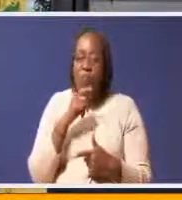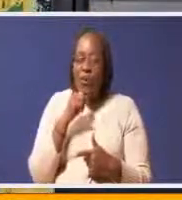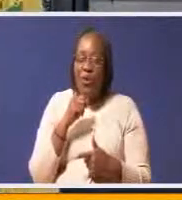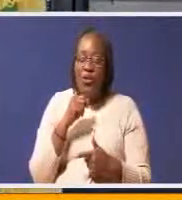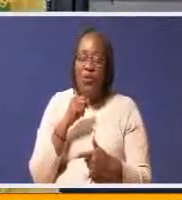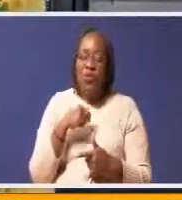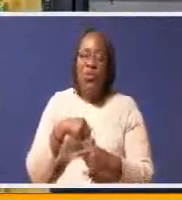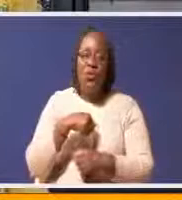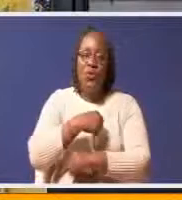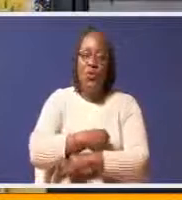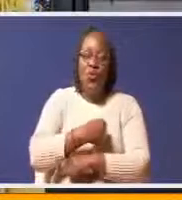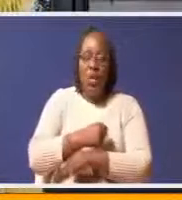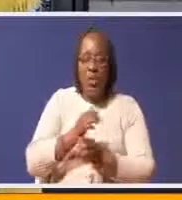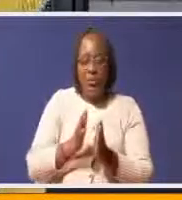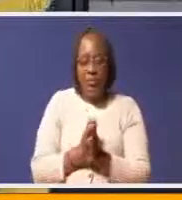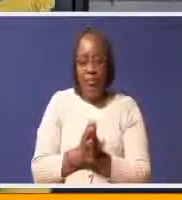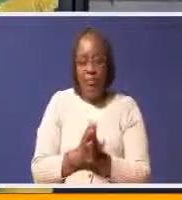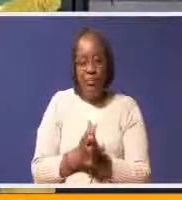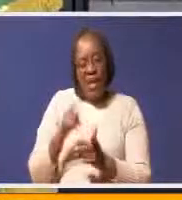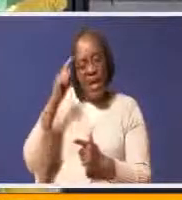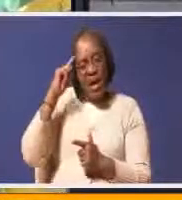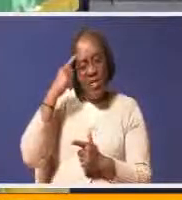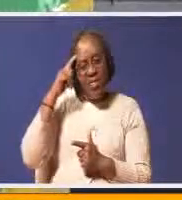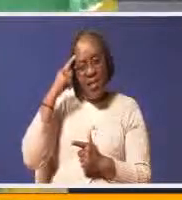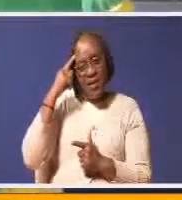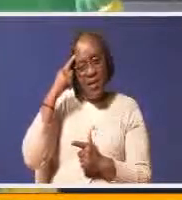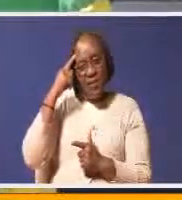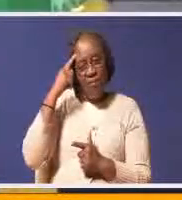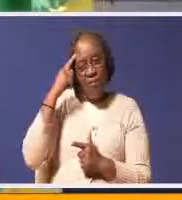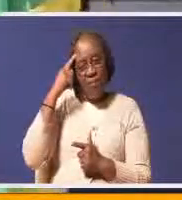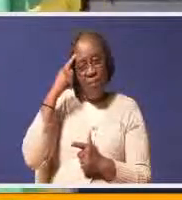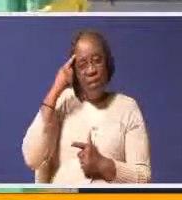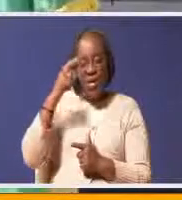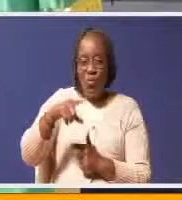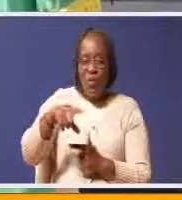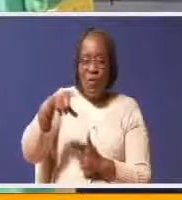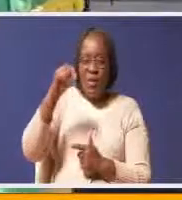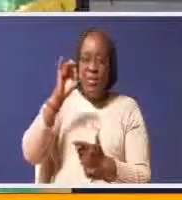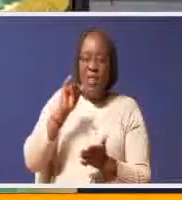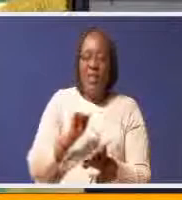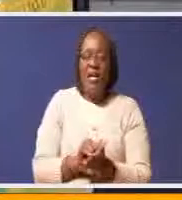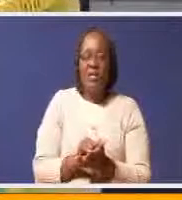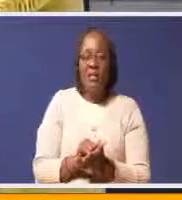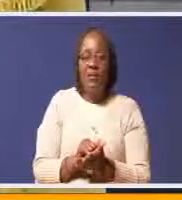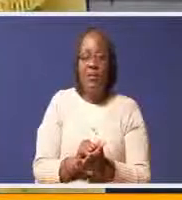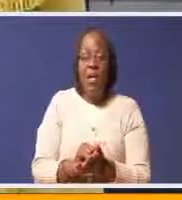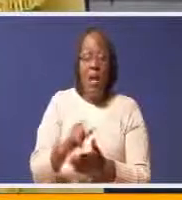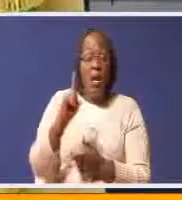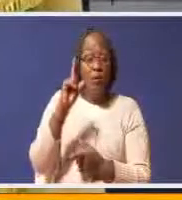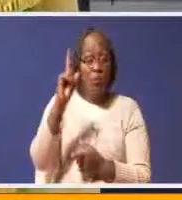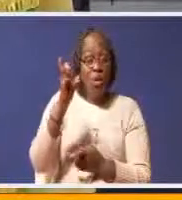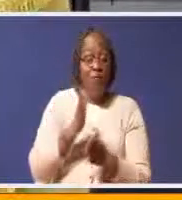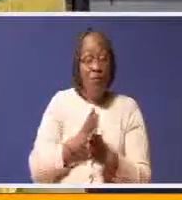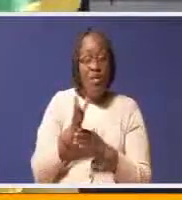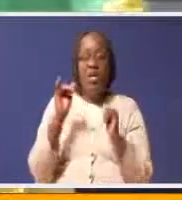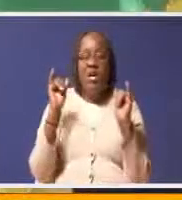Arambe secondary school. Ndenge dhugania, they could have picked that as one of the major